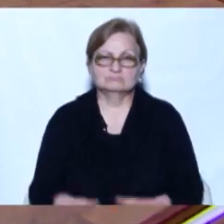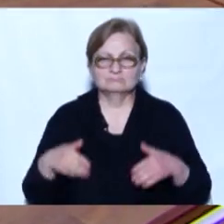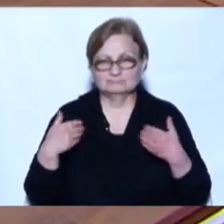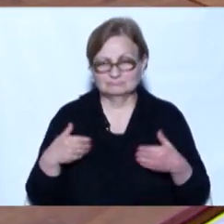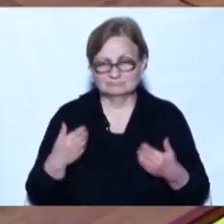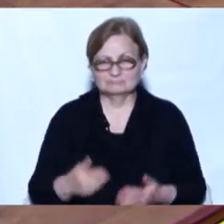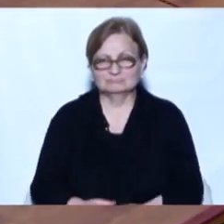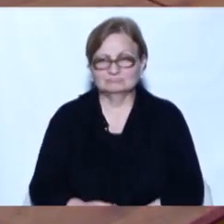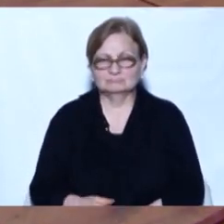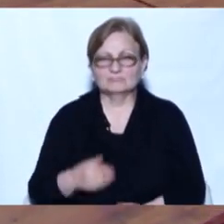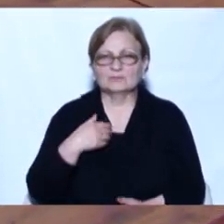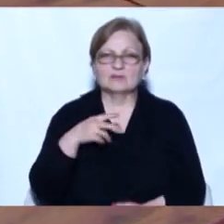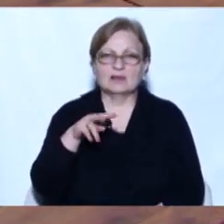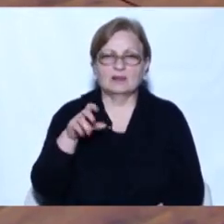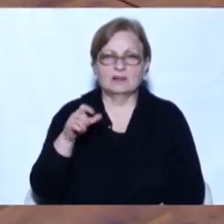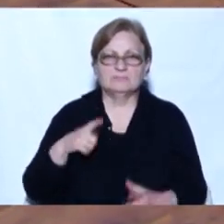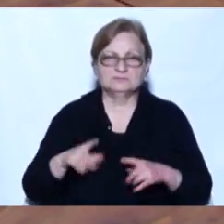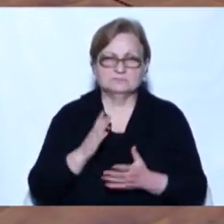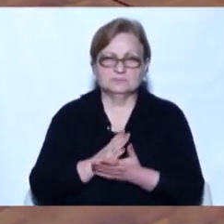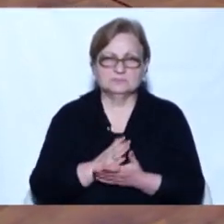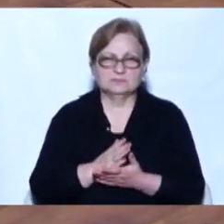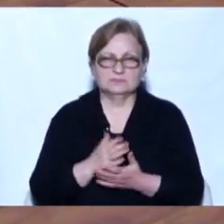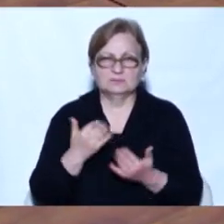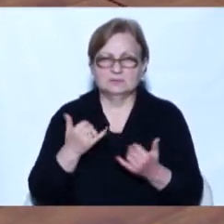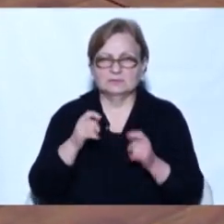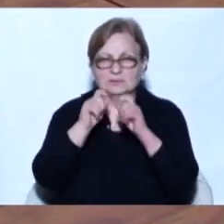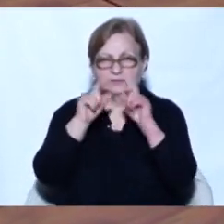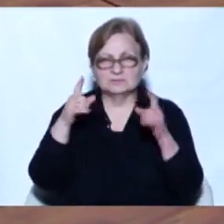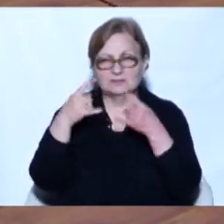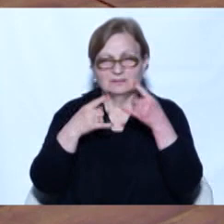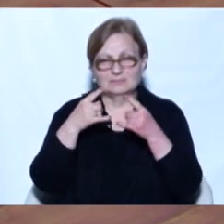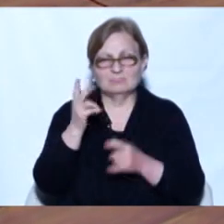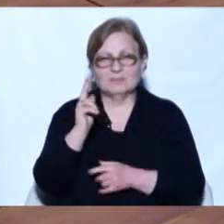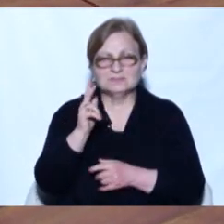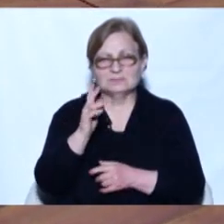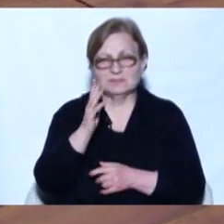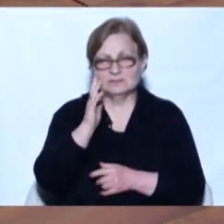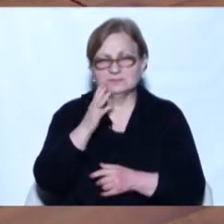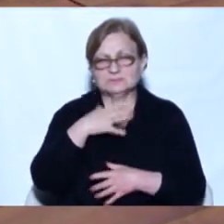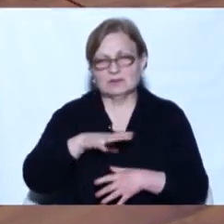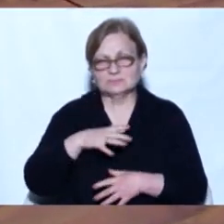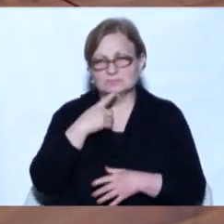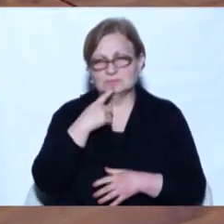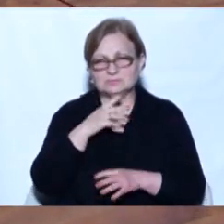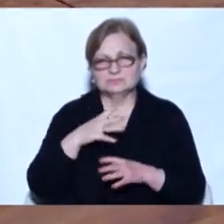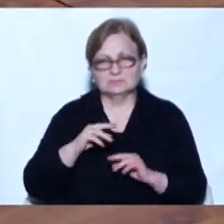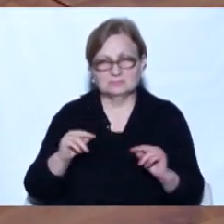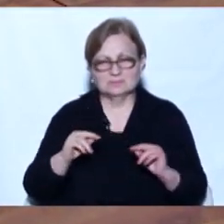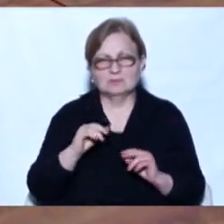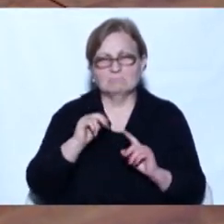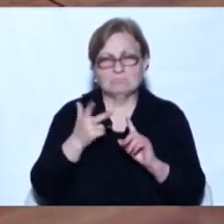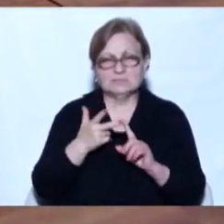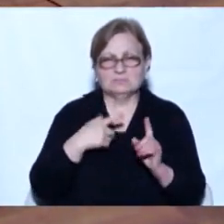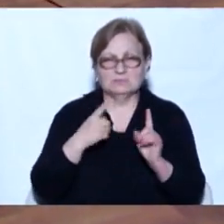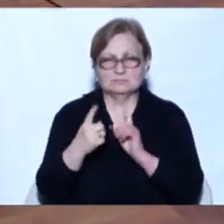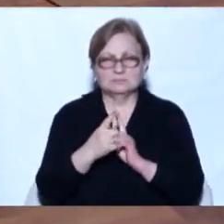გამარჯობა. მე ლელა მასწავლებელი ვარ. ახლა ტელესკოლის მესამე კლასის ქართულის გაკვეთილია და ჩვენ უკვე მესამე ვხვდებით